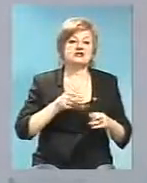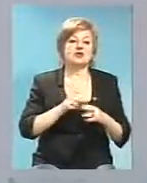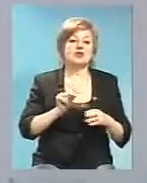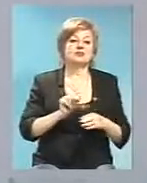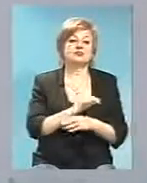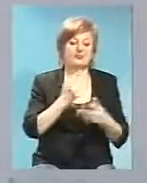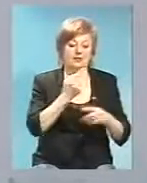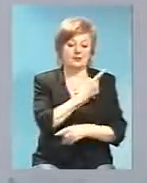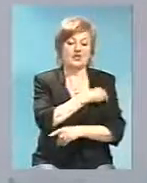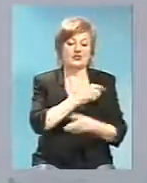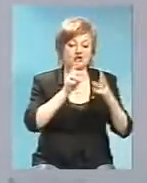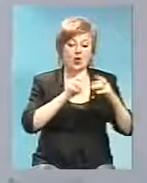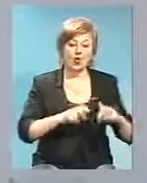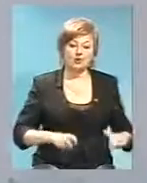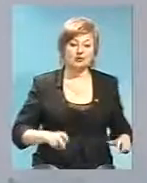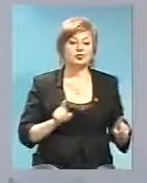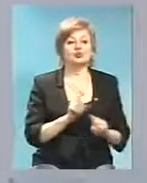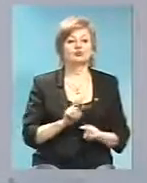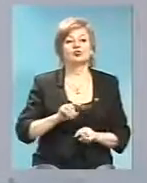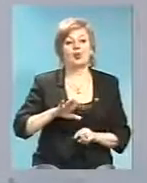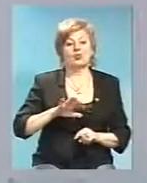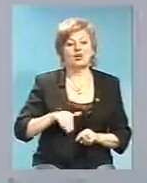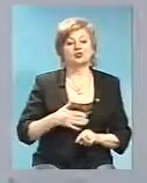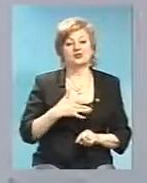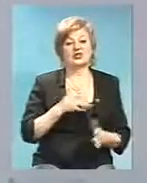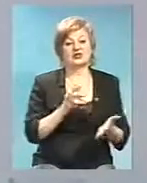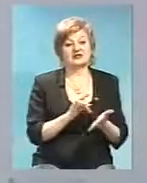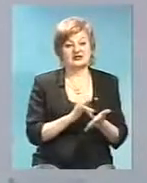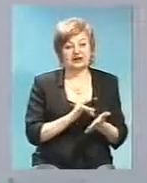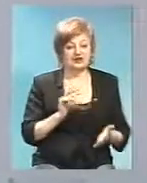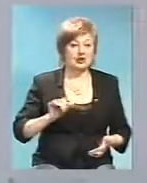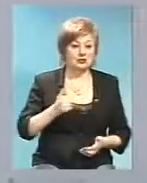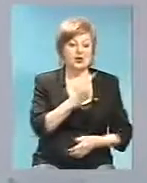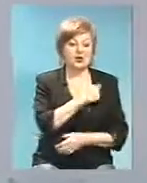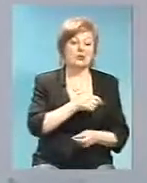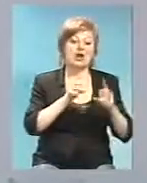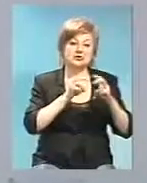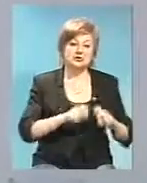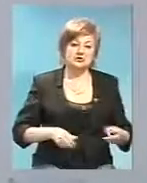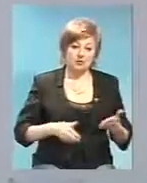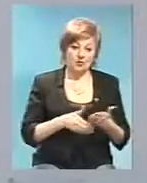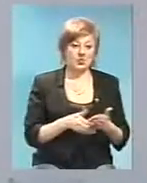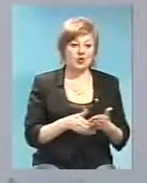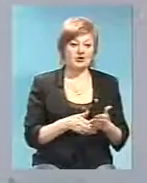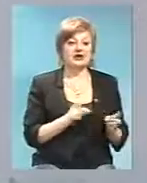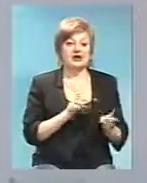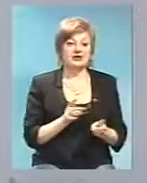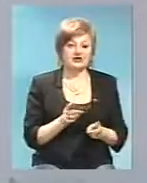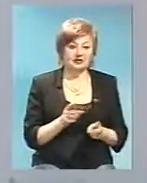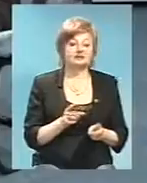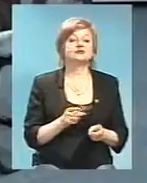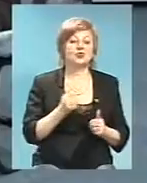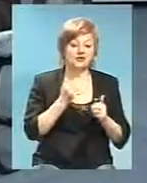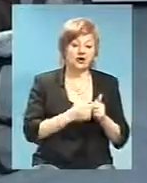медичного огляду для того, щоб тоді в наших центрах первинних медико-санітарної допомоги, які в кожному